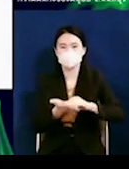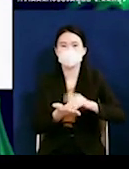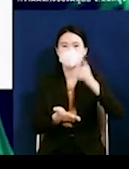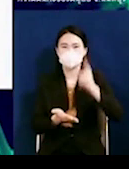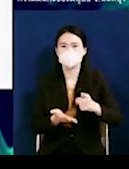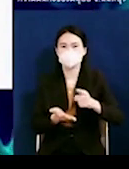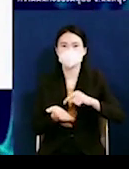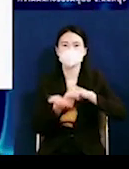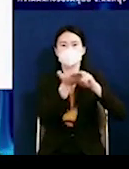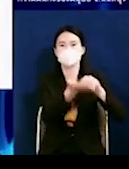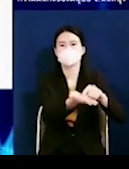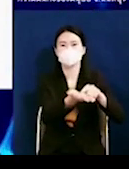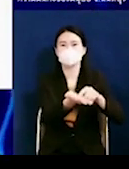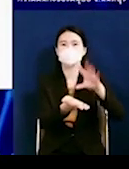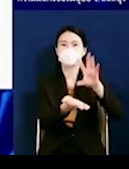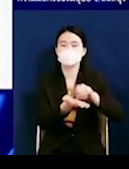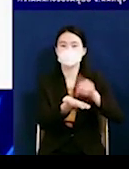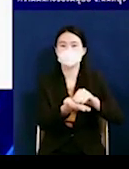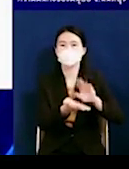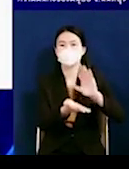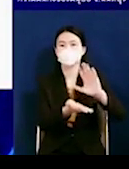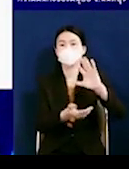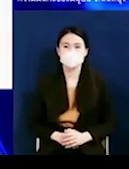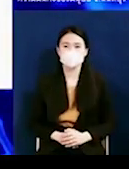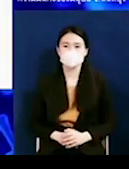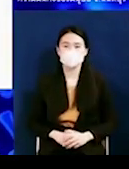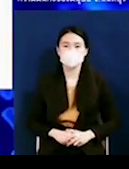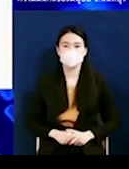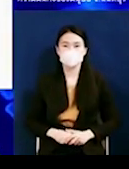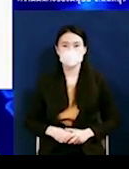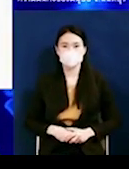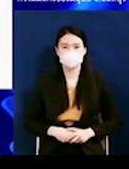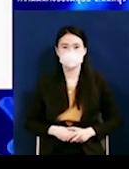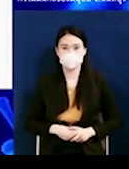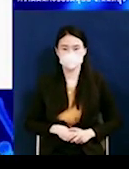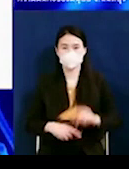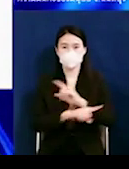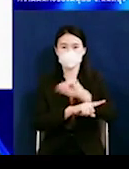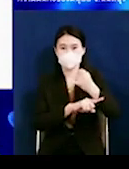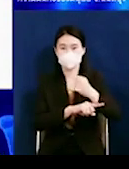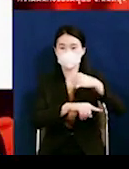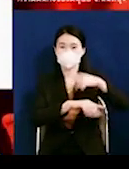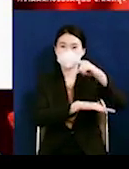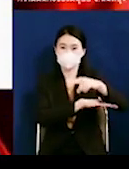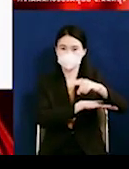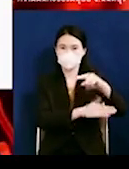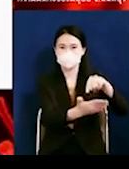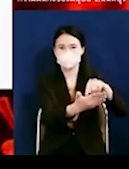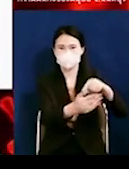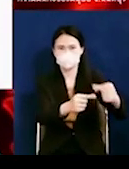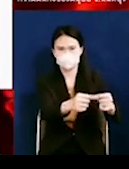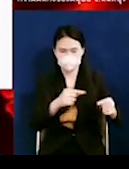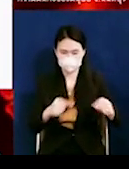งเข้า GSET ในถังกลางต่อไปนะครับเมื่อวันจันทร์บ่ายๆเราก็ได้รับตัวอย่างมาอีก1ตัวอย่างน